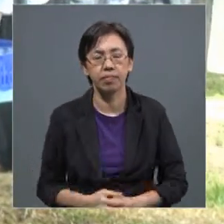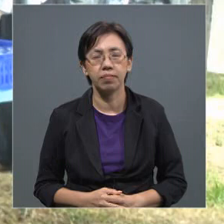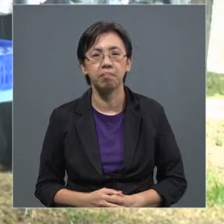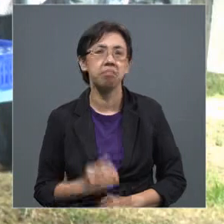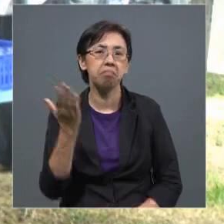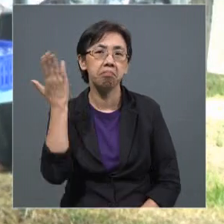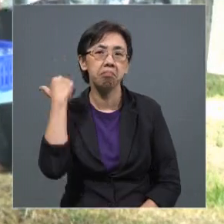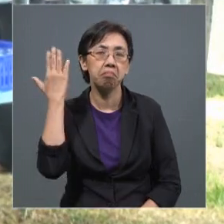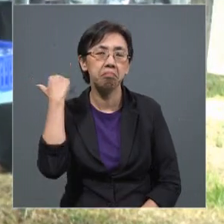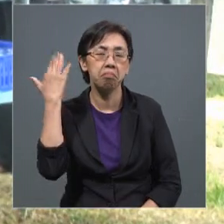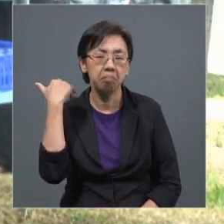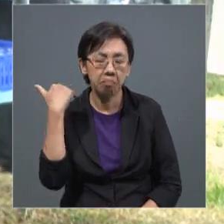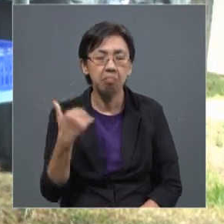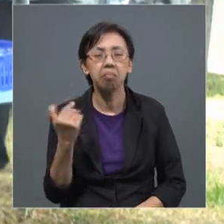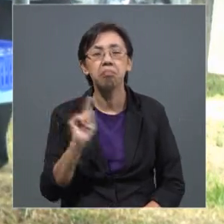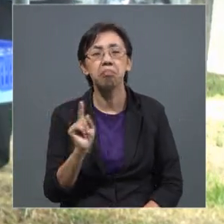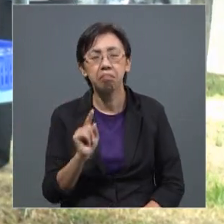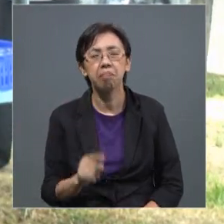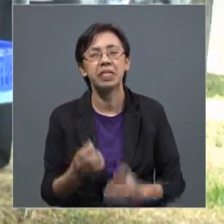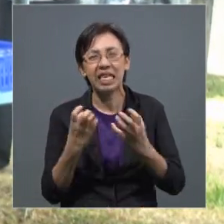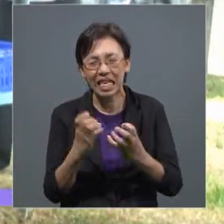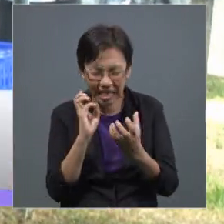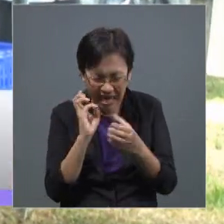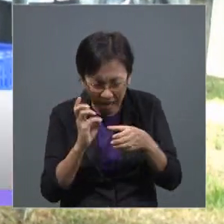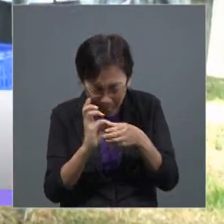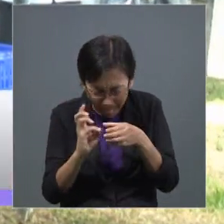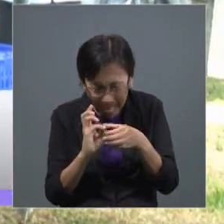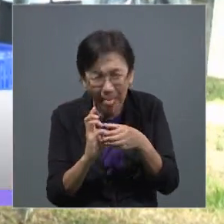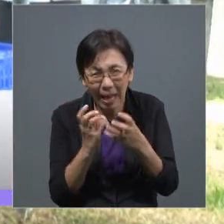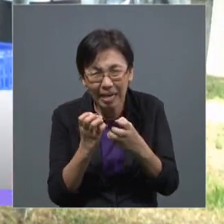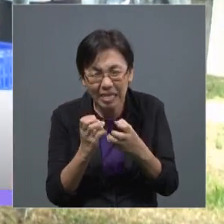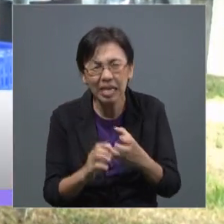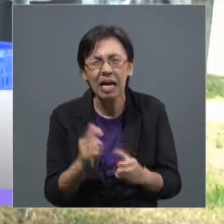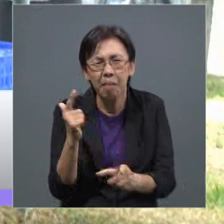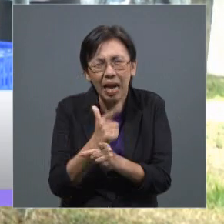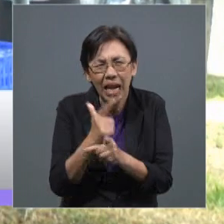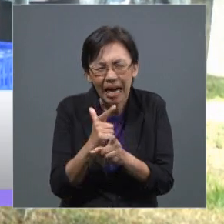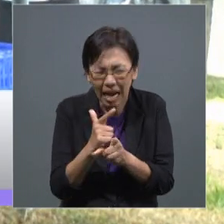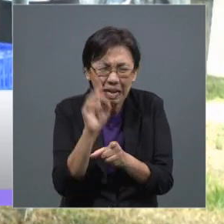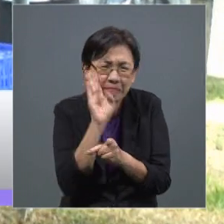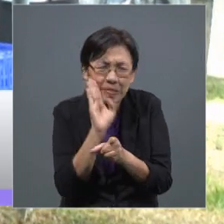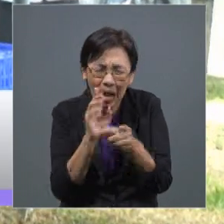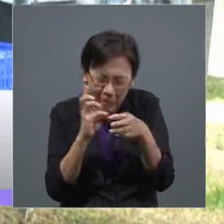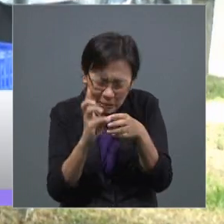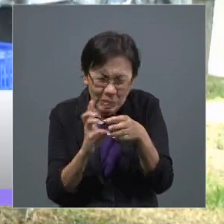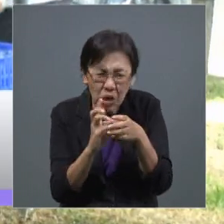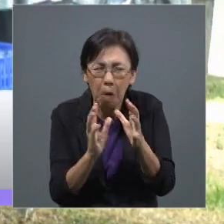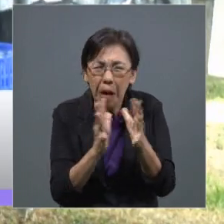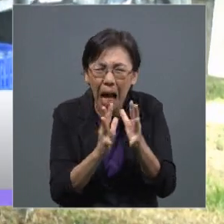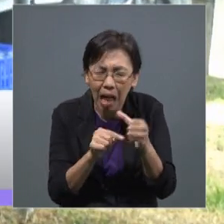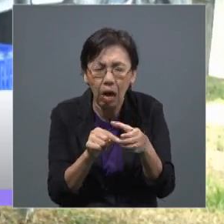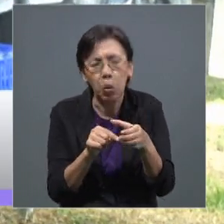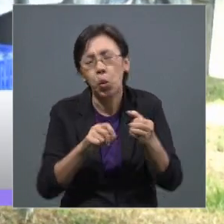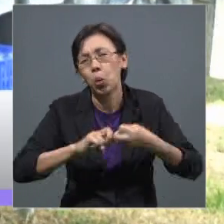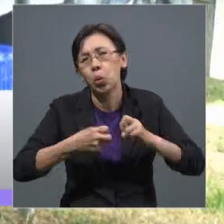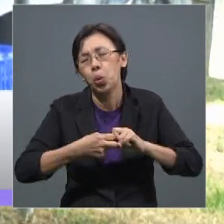ต่เดิมมาเนี่ยจะมีแต่หินปูนแล้วก็สนิมเหล็กแล้วก็ฟัวลาเยอะก็เป็นปัญ